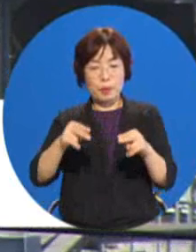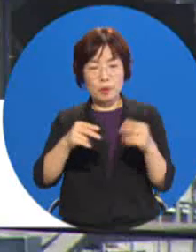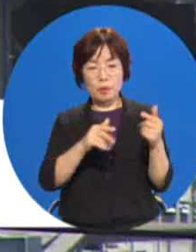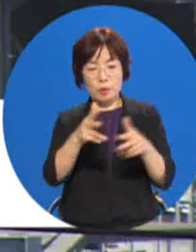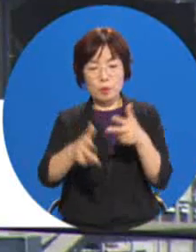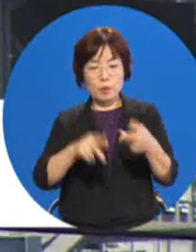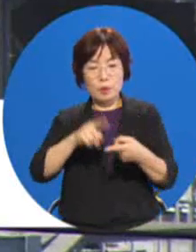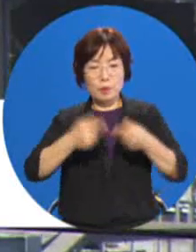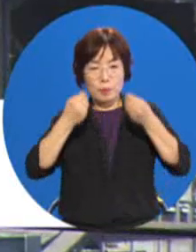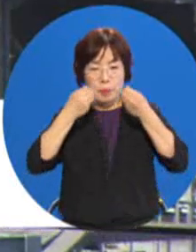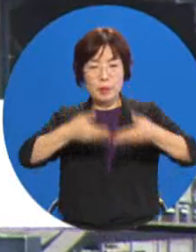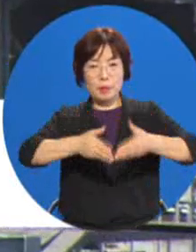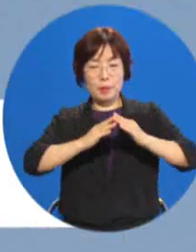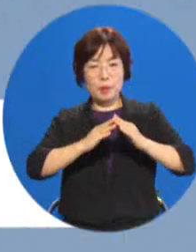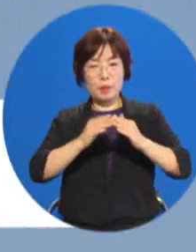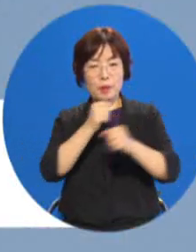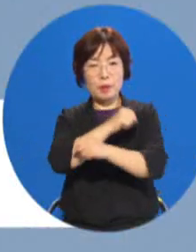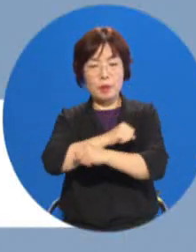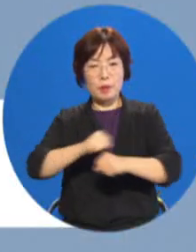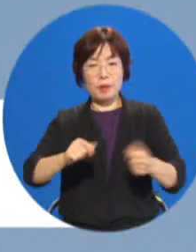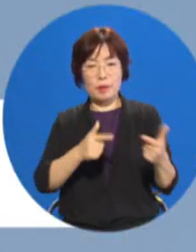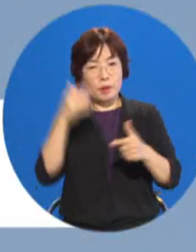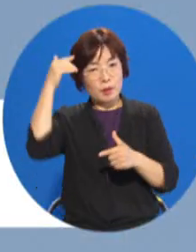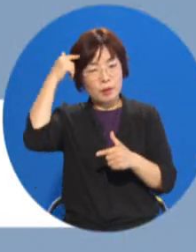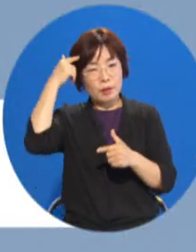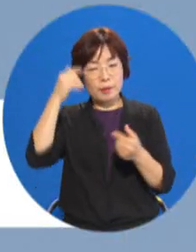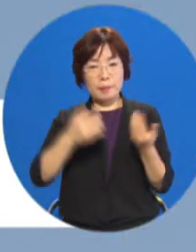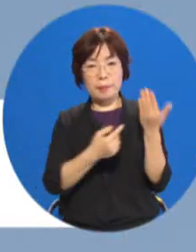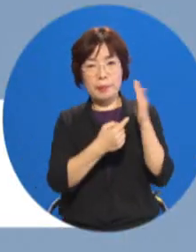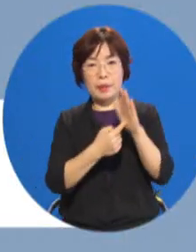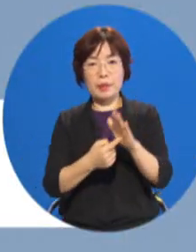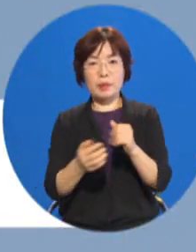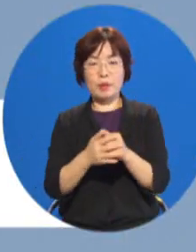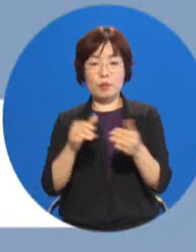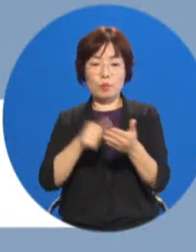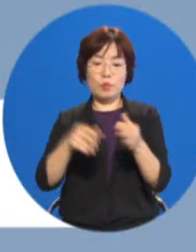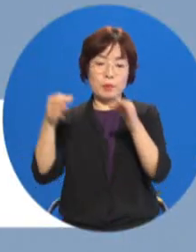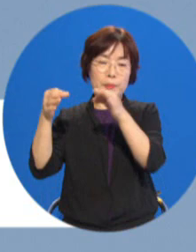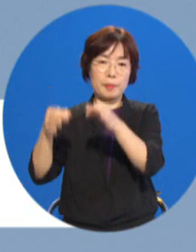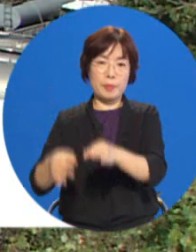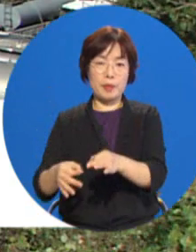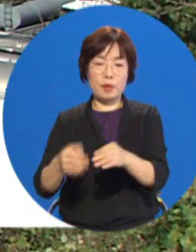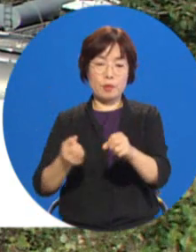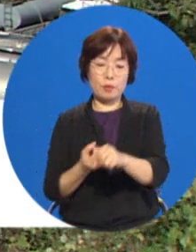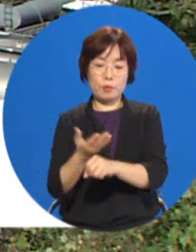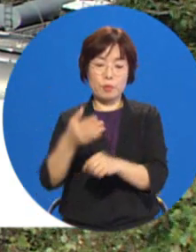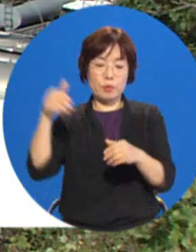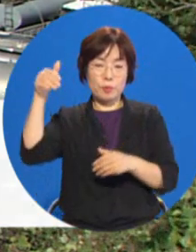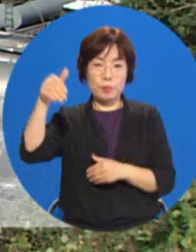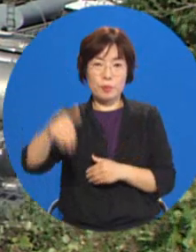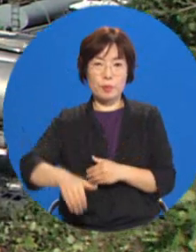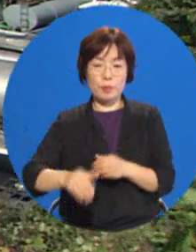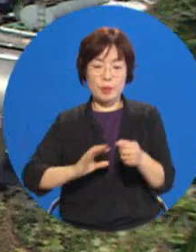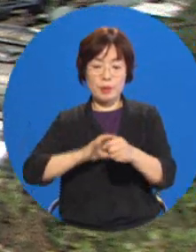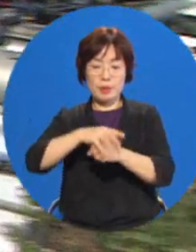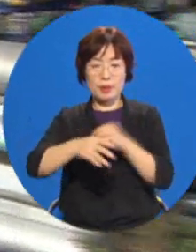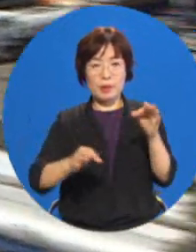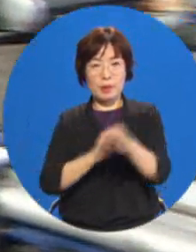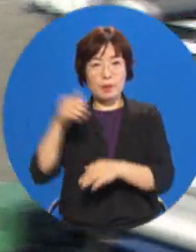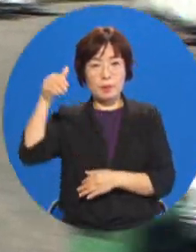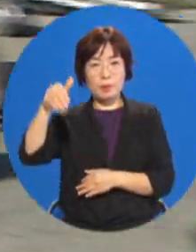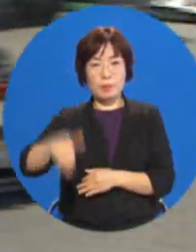공장 신증설에 따른 기대 심리가 컸지만 이후 제품 가격 하락과 수출 부진, 글로벌 경기